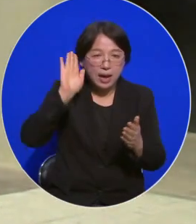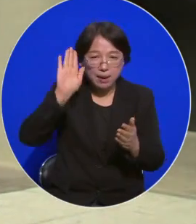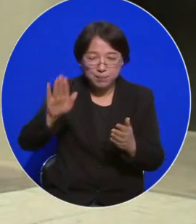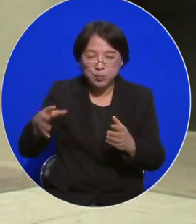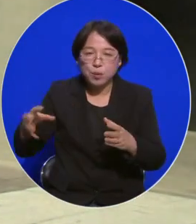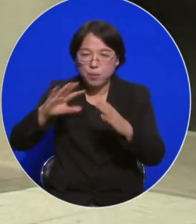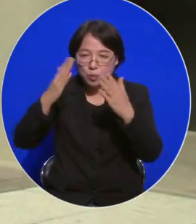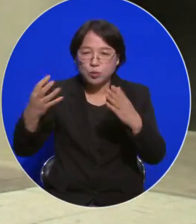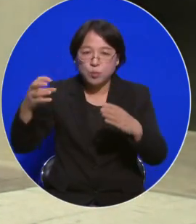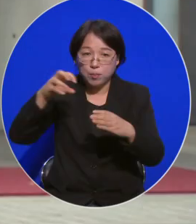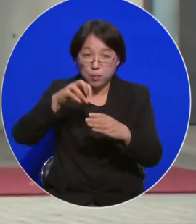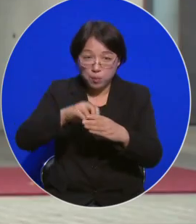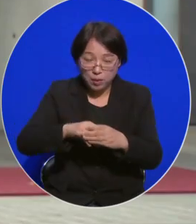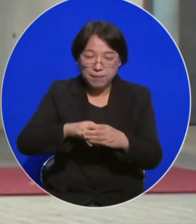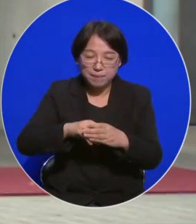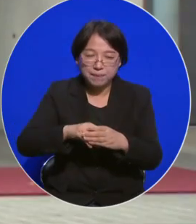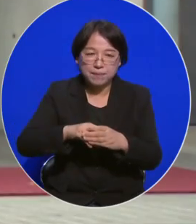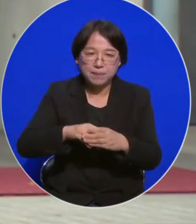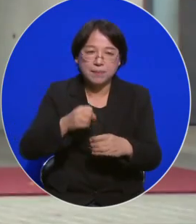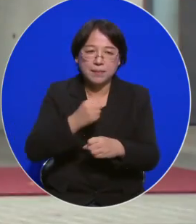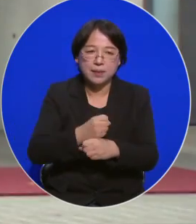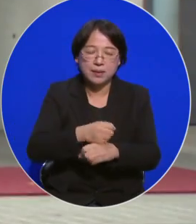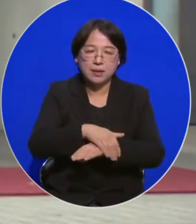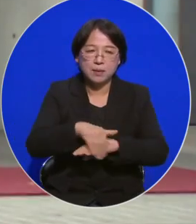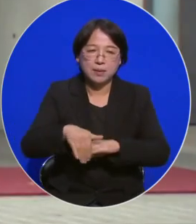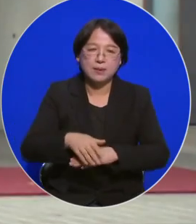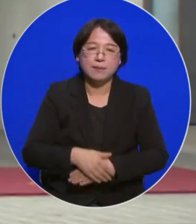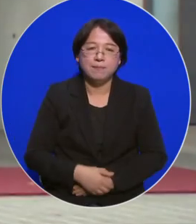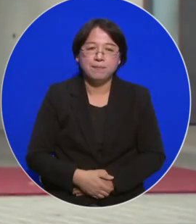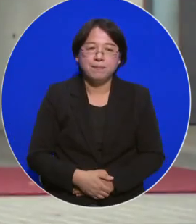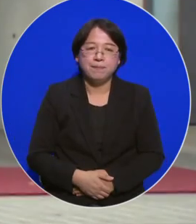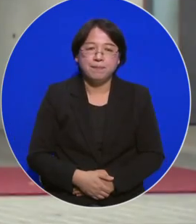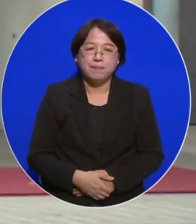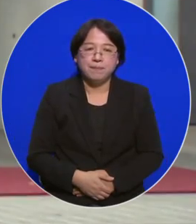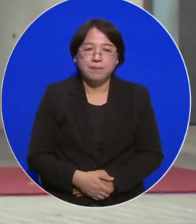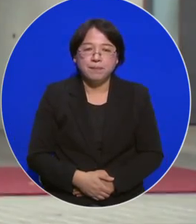사각지대를 최소화합니다 KTV 박지선입니다